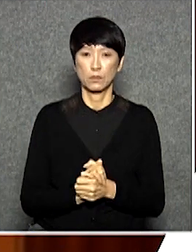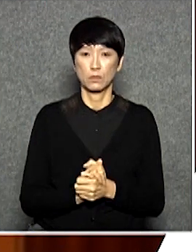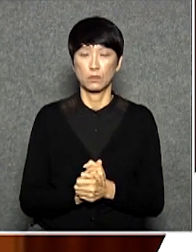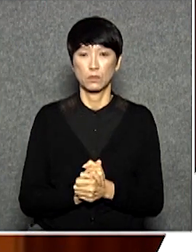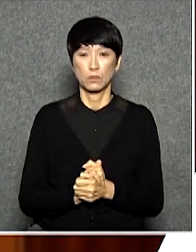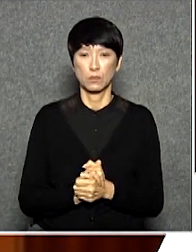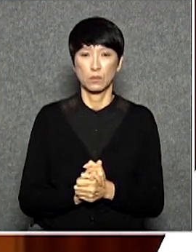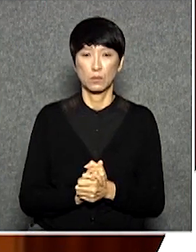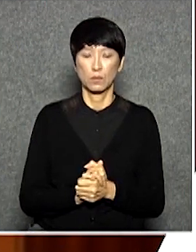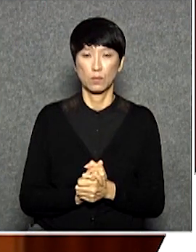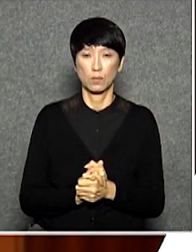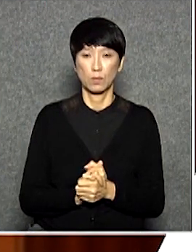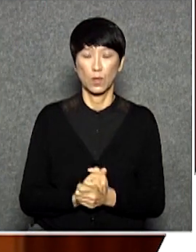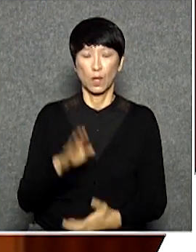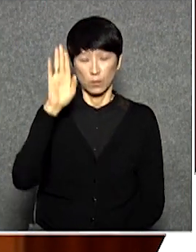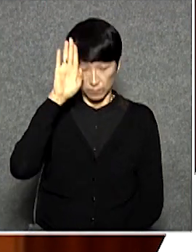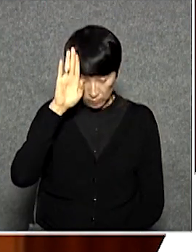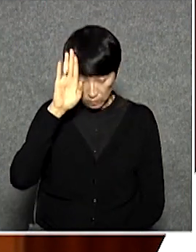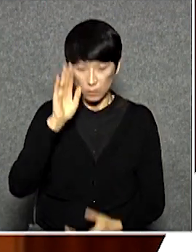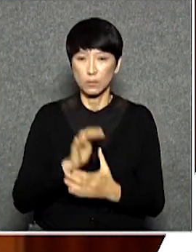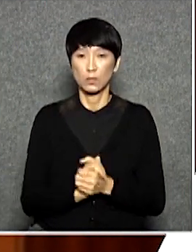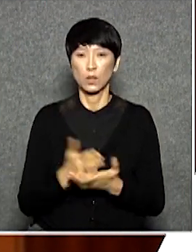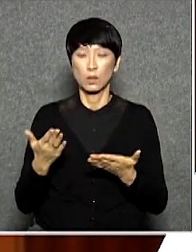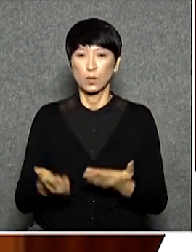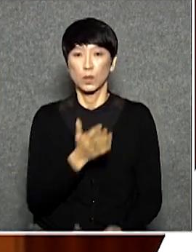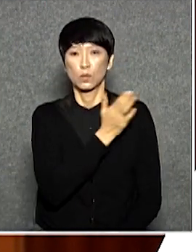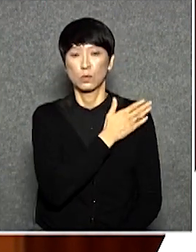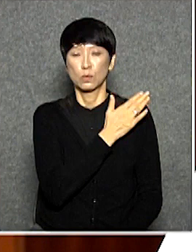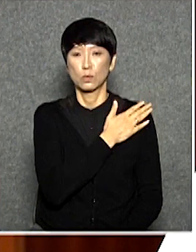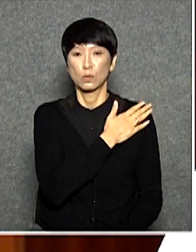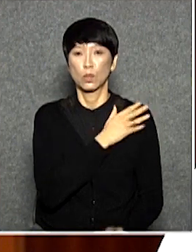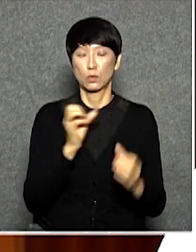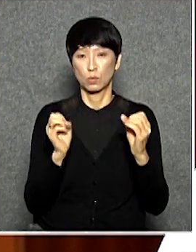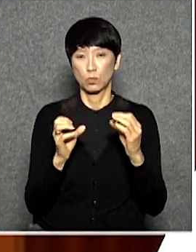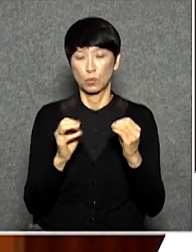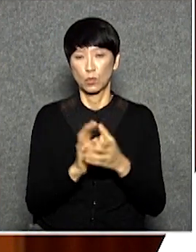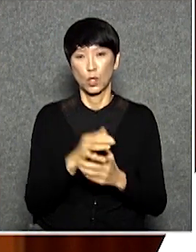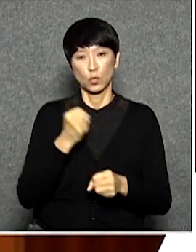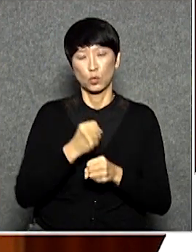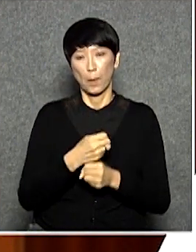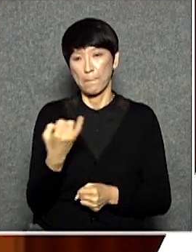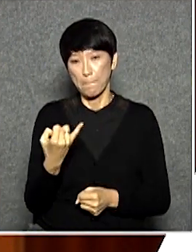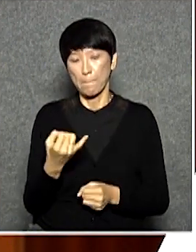大家做一次嘅抱歉。今日嘅主持會議裏面咧，有啲地方係唔理想或者係